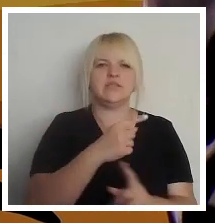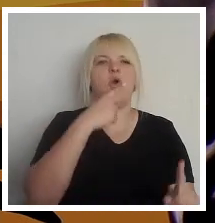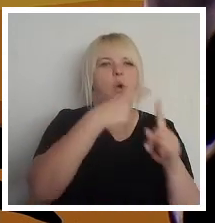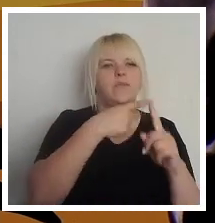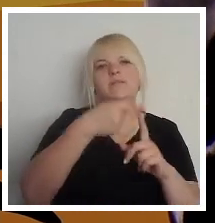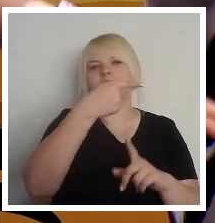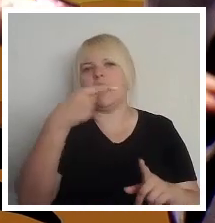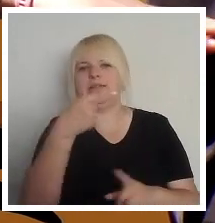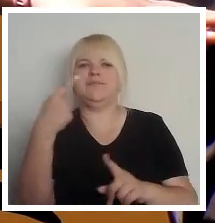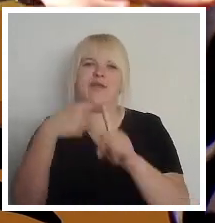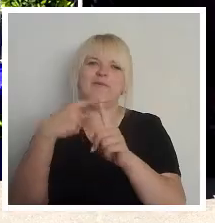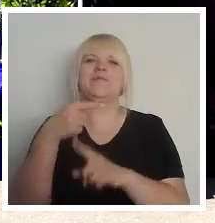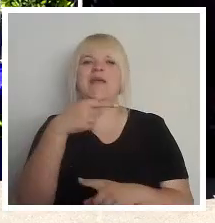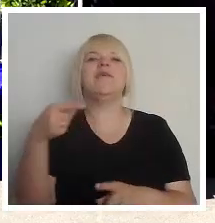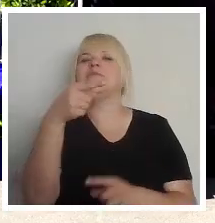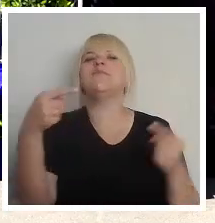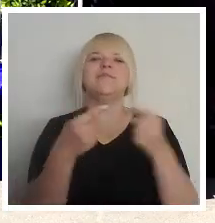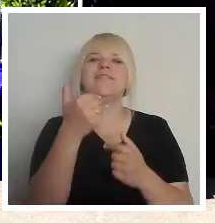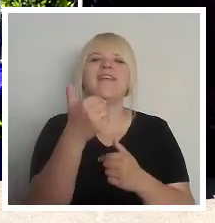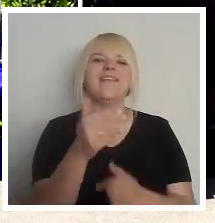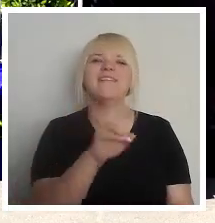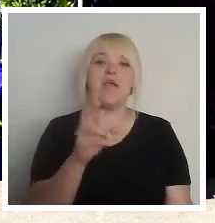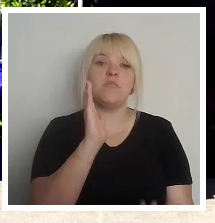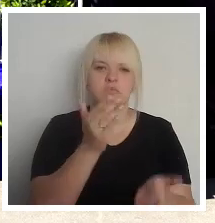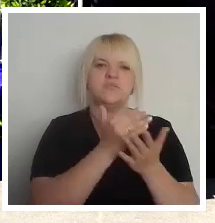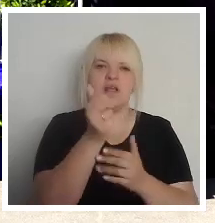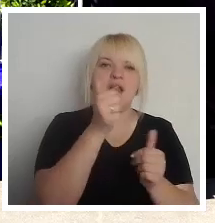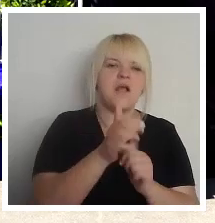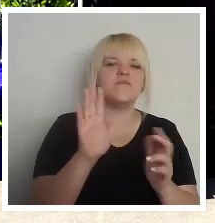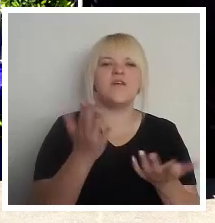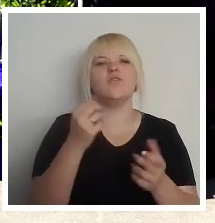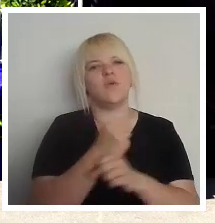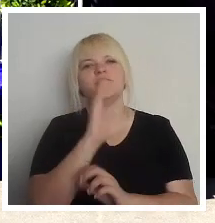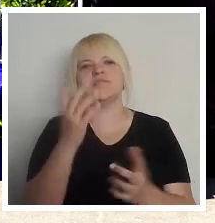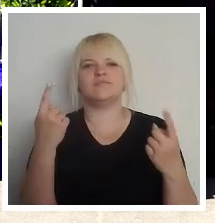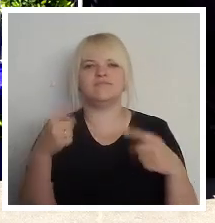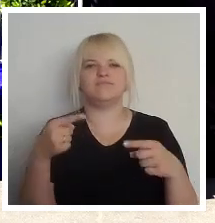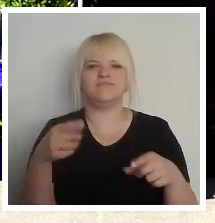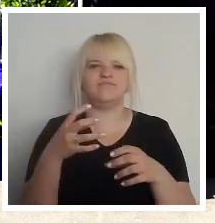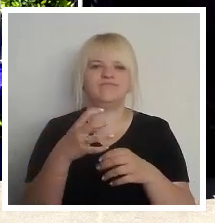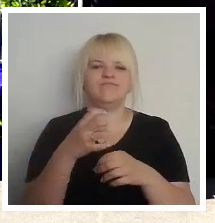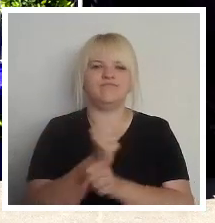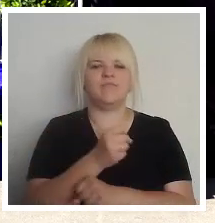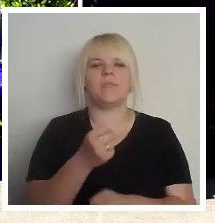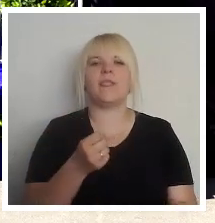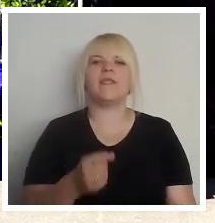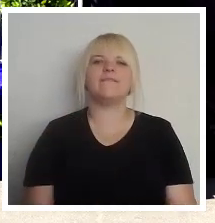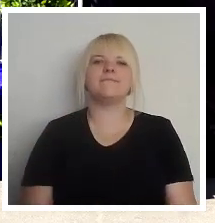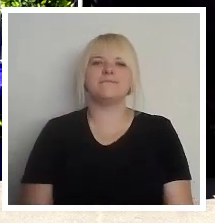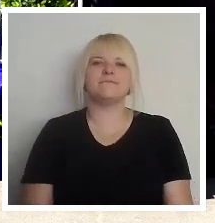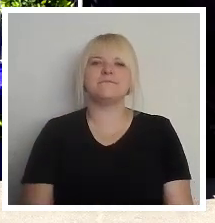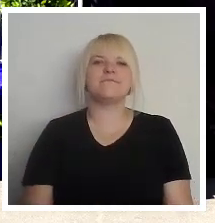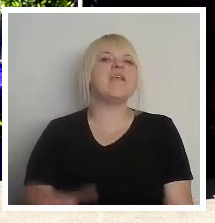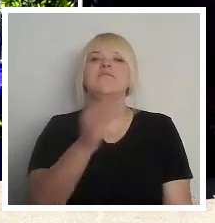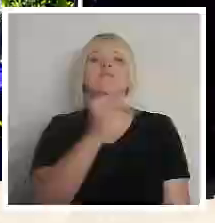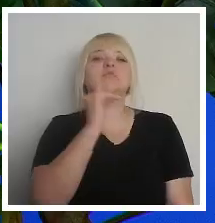pesimistos, pie kuriem tu piedari, viss būs labi, vai tomēr viss būs aiz paywalla un labi nebūs? Viss būs slikti, ja